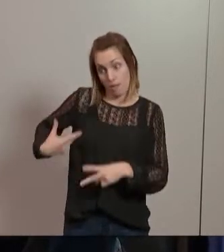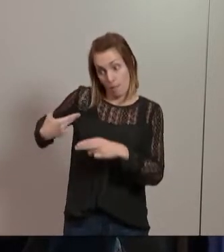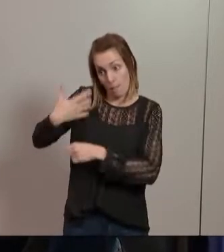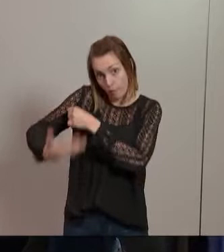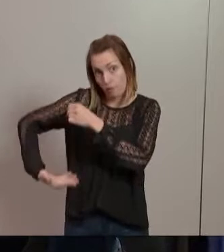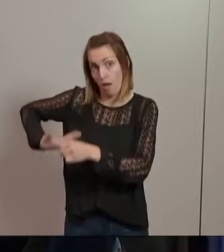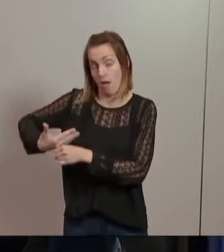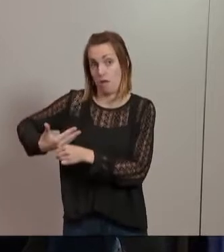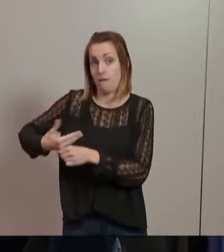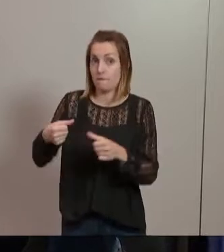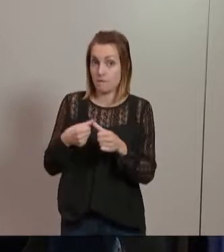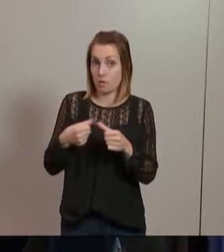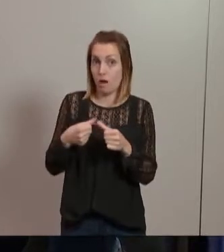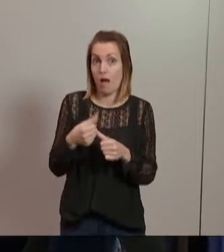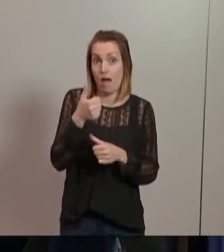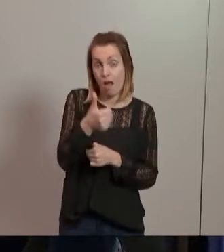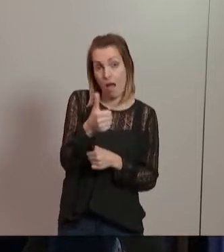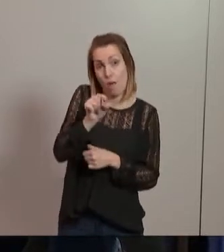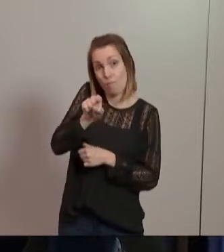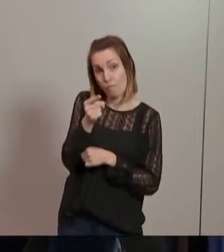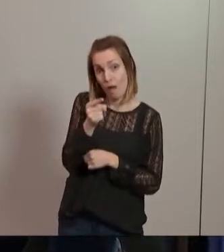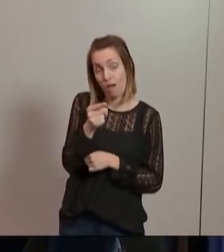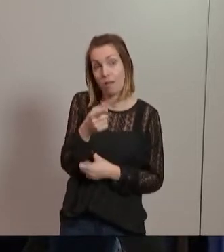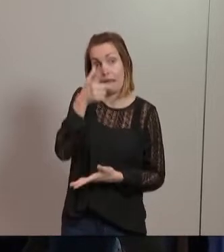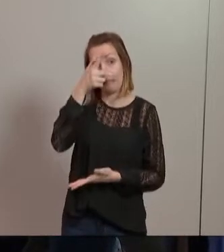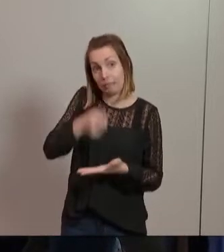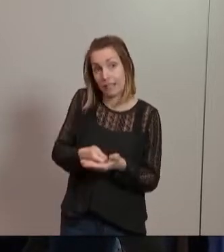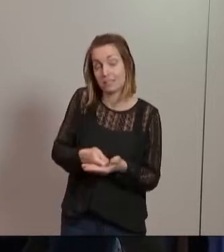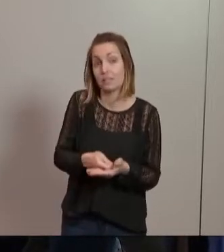une augmentation d'un point de la taxe foncière.